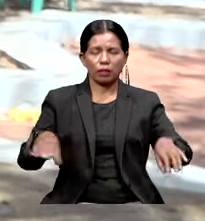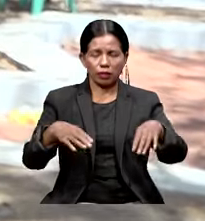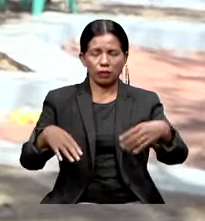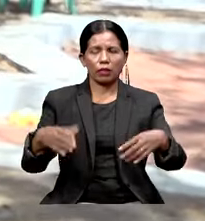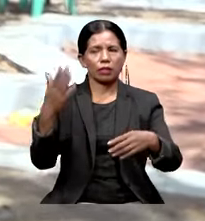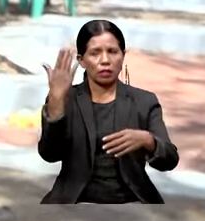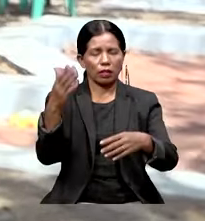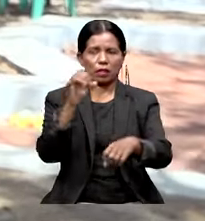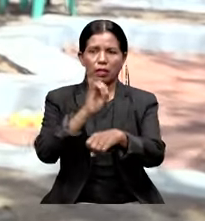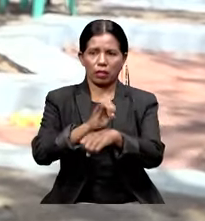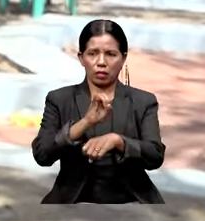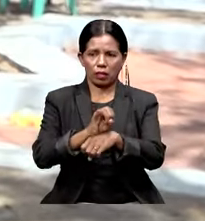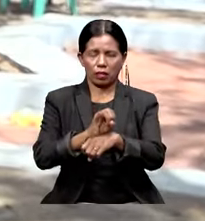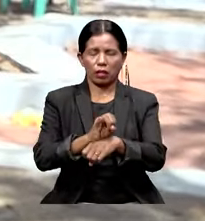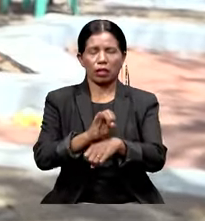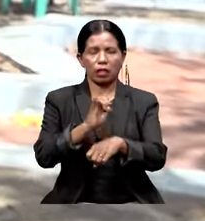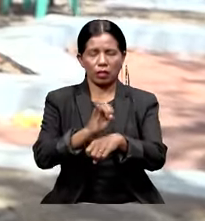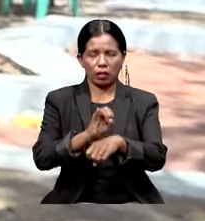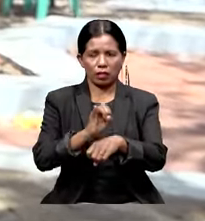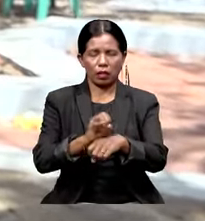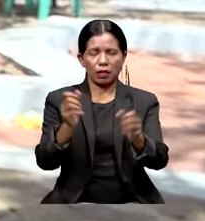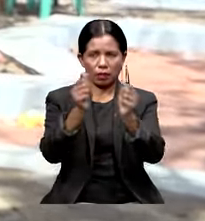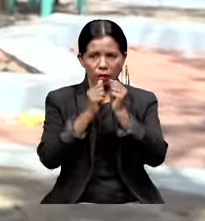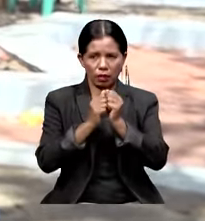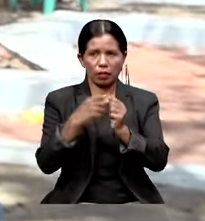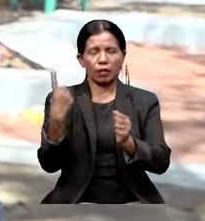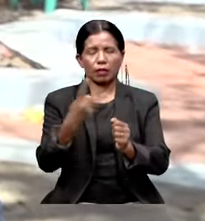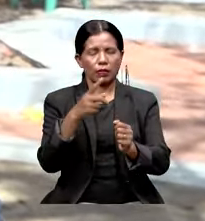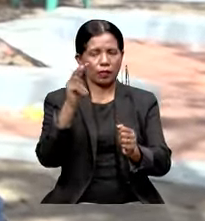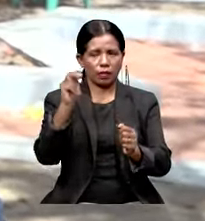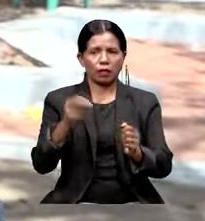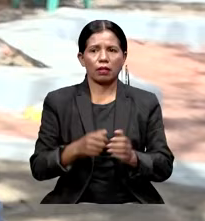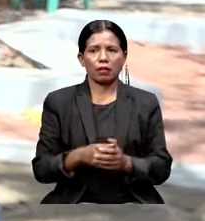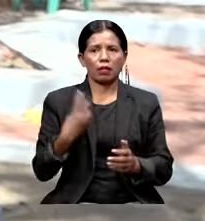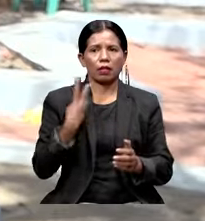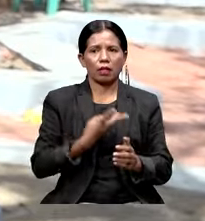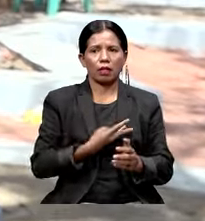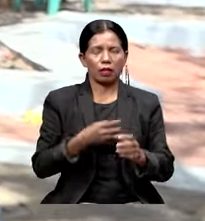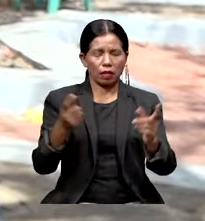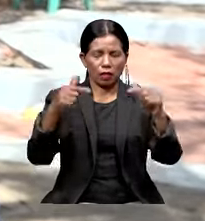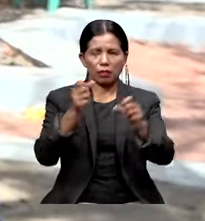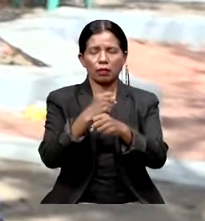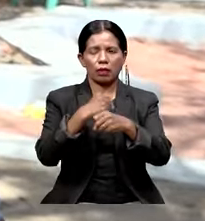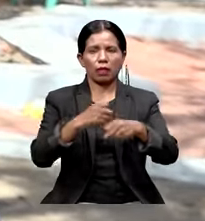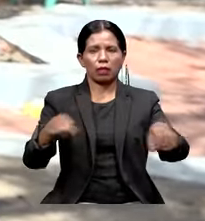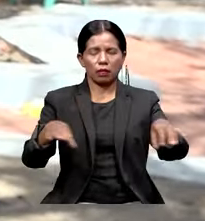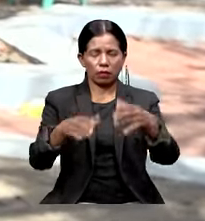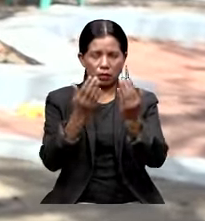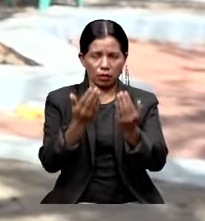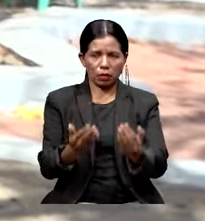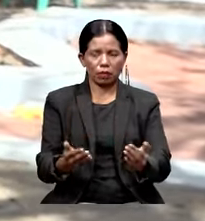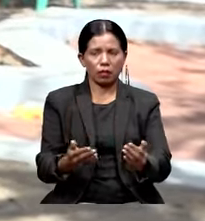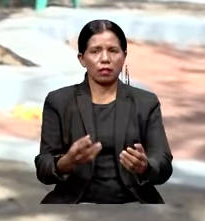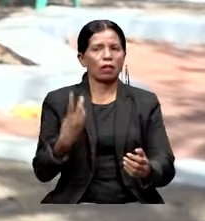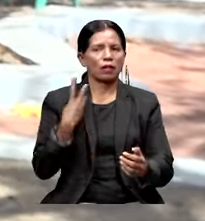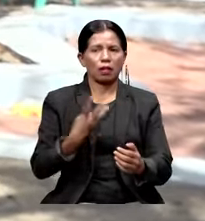ia parokia kompanya lapatinia. Ami bele mai halu servisu todan tone